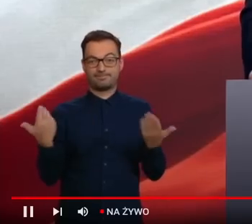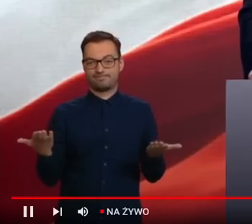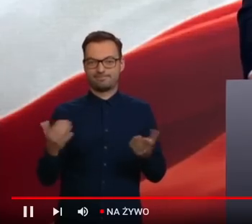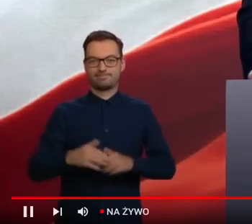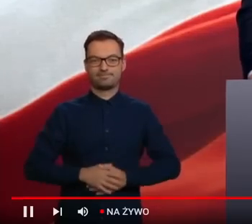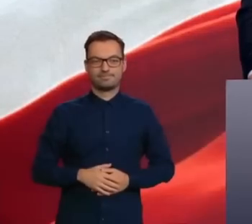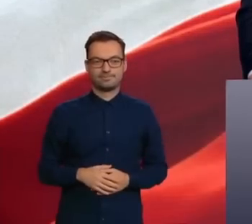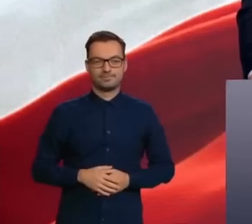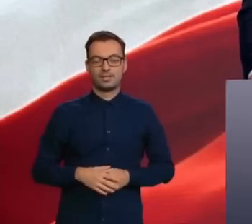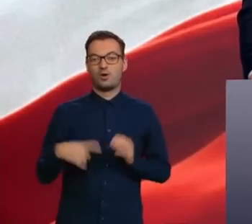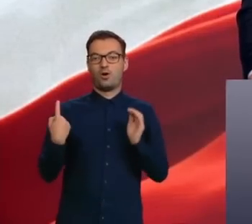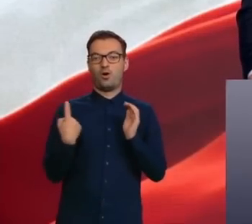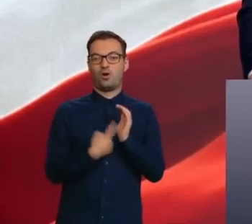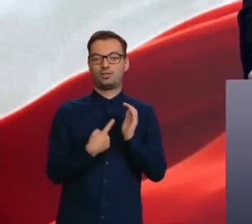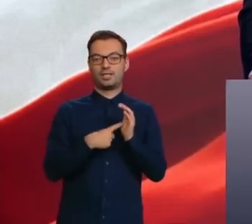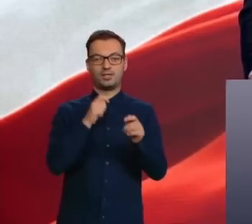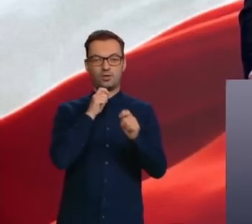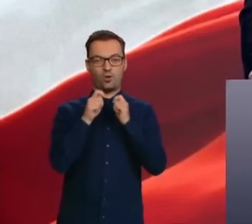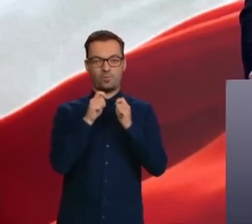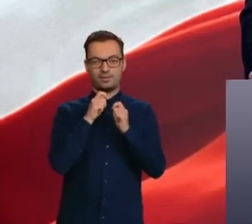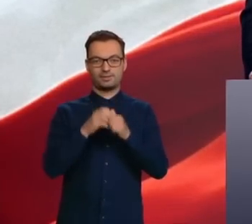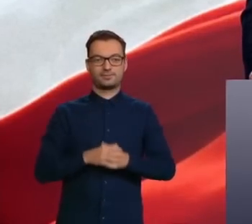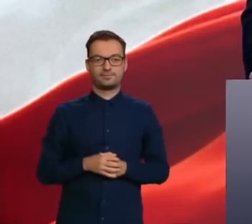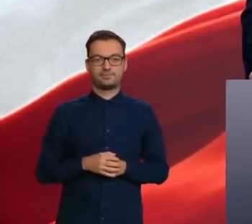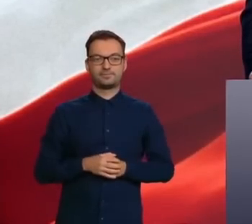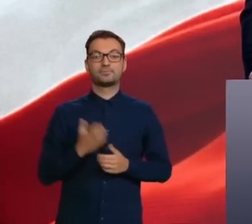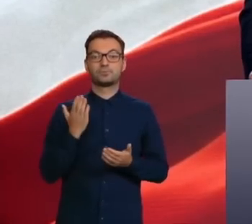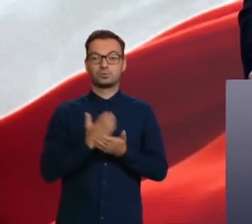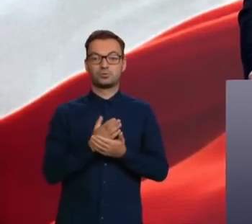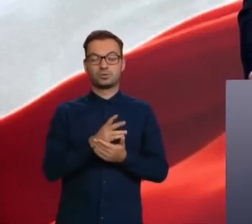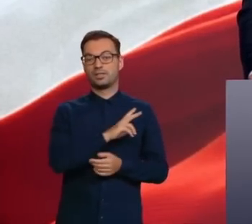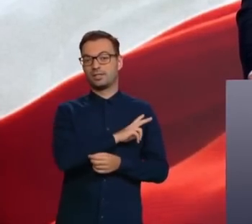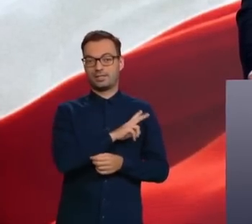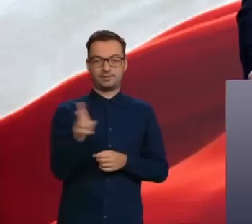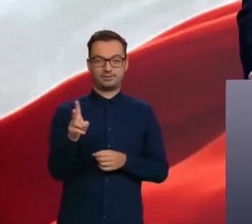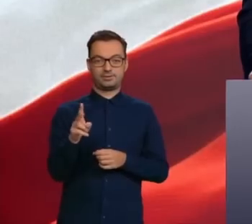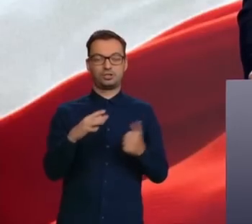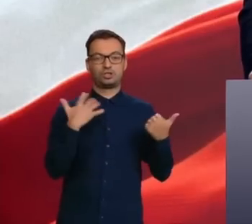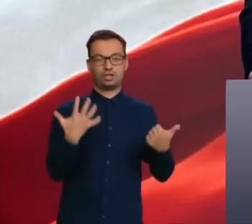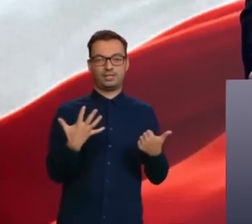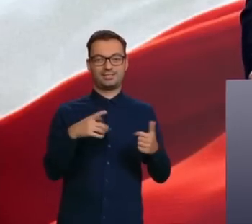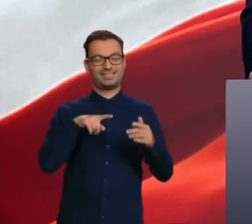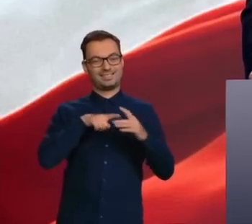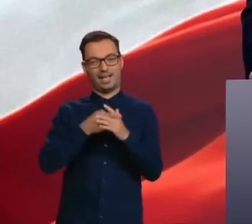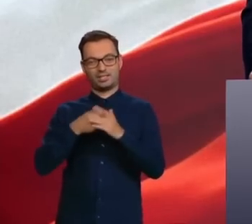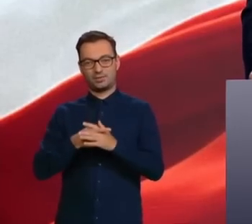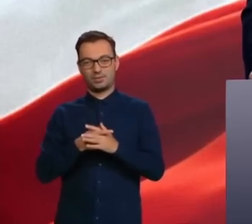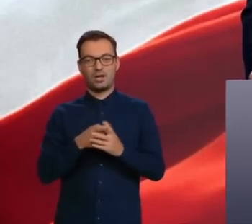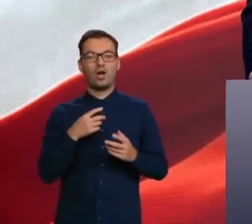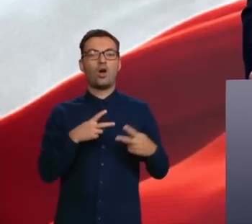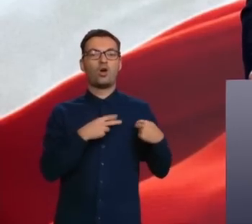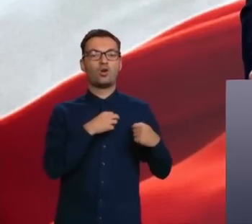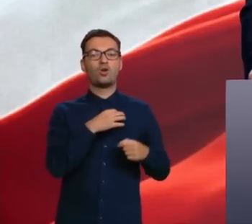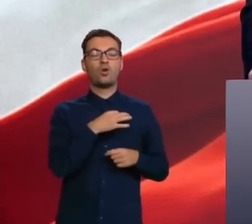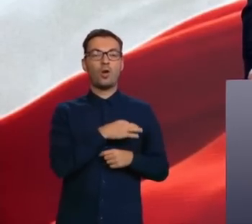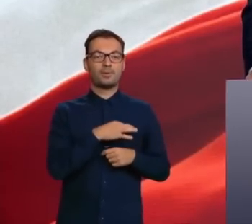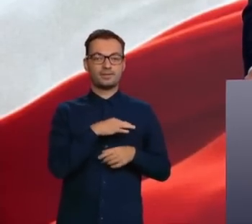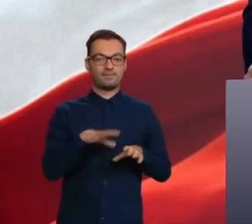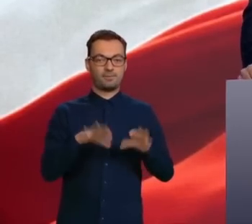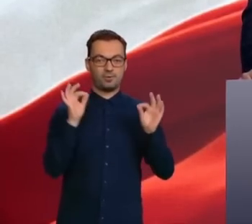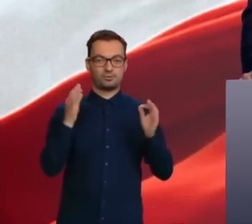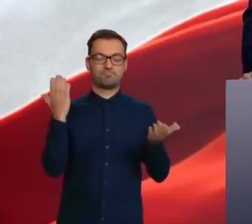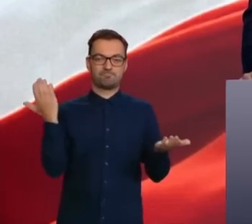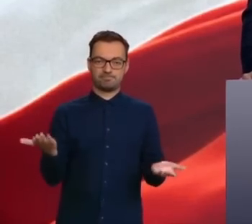Co? I to była ostatnia wypowiedź naszej debaty. Wysłuchaliśmy przedstawicieli wszystkich 6 zarejestrowanych w całej Polsce komitetów wyborczych. No cóż,